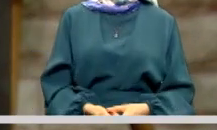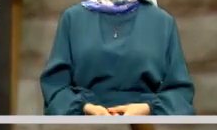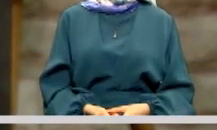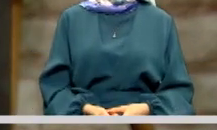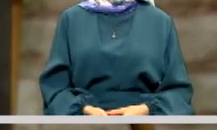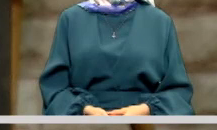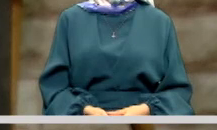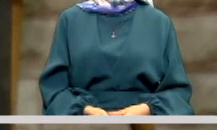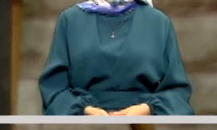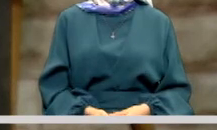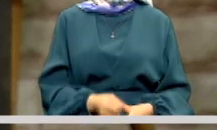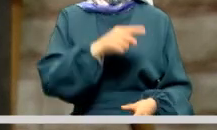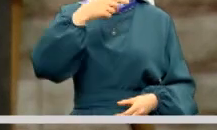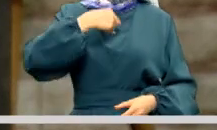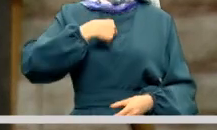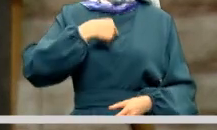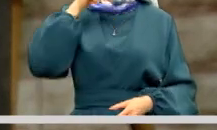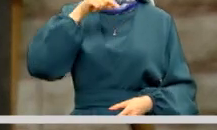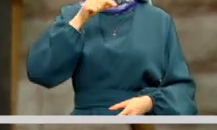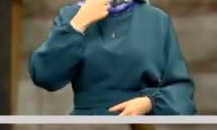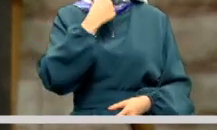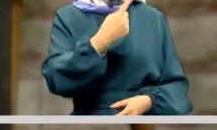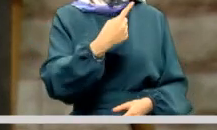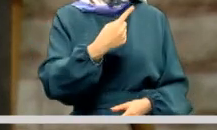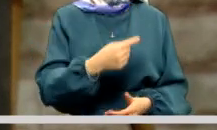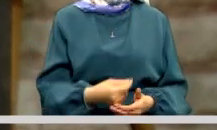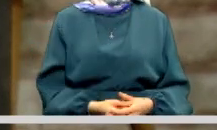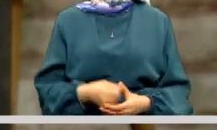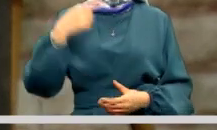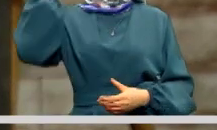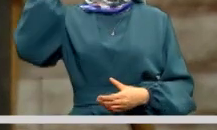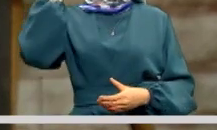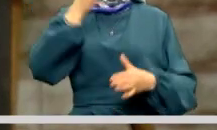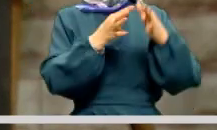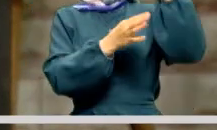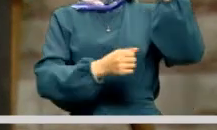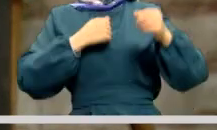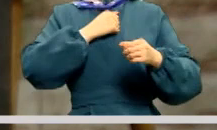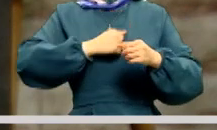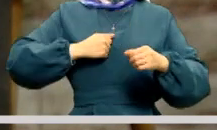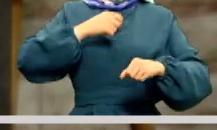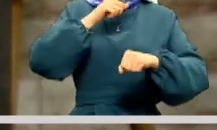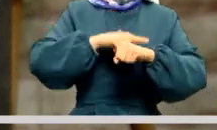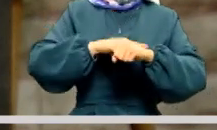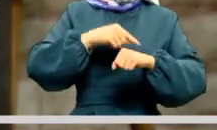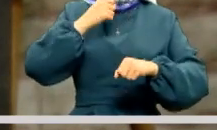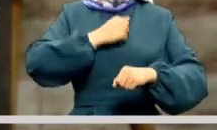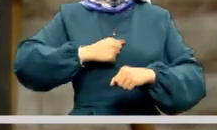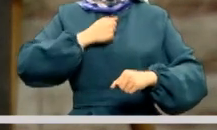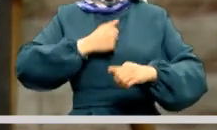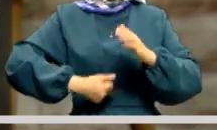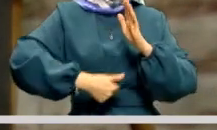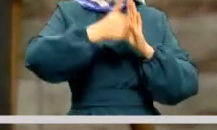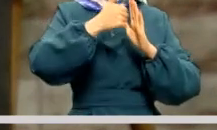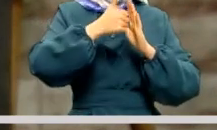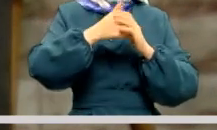Az önce söylediğinizden hareketle kişinin öfke anında Öfkesini yenmesi Hatta